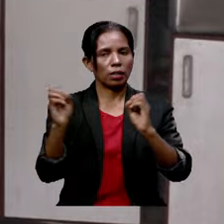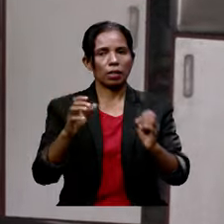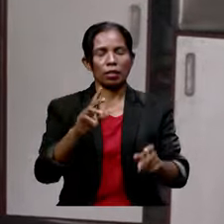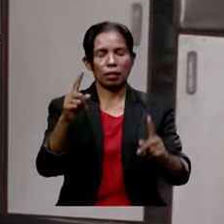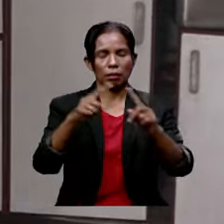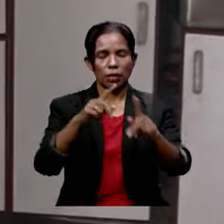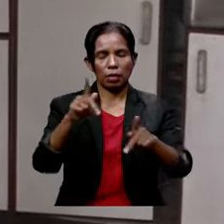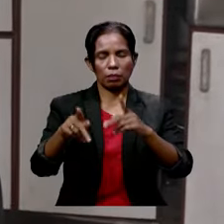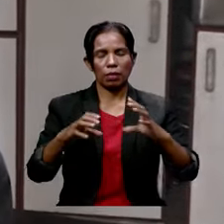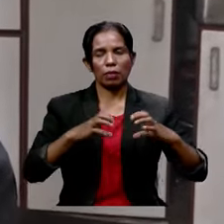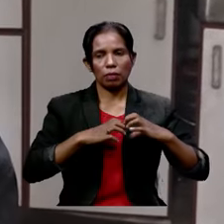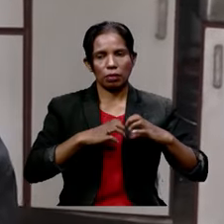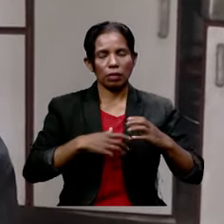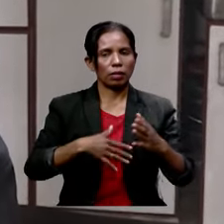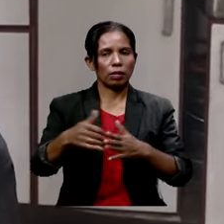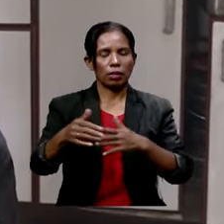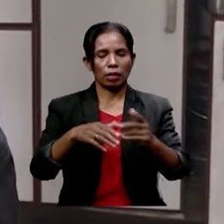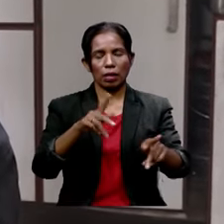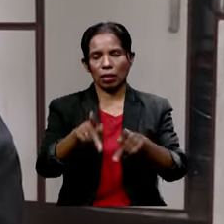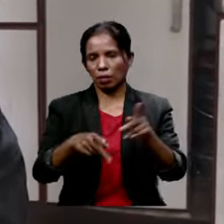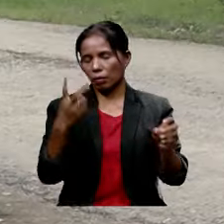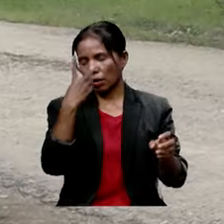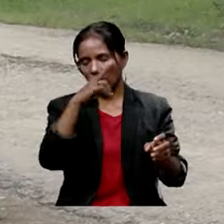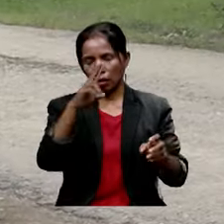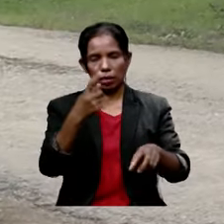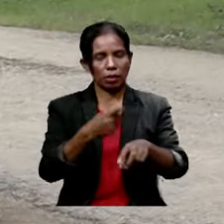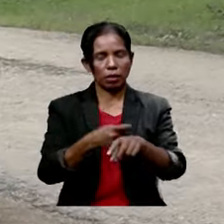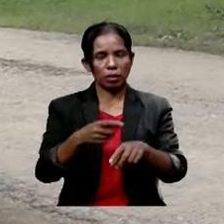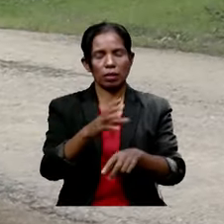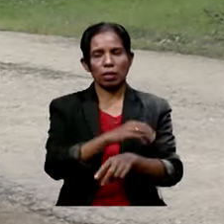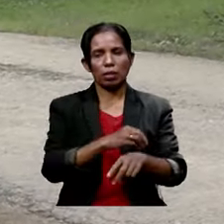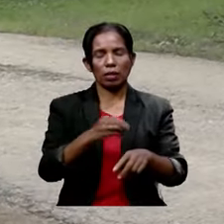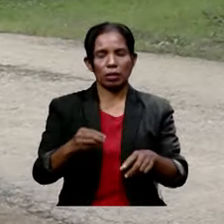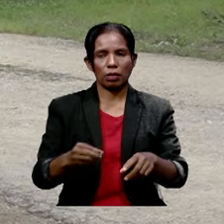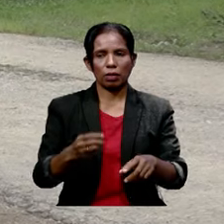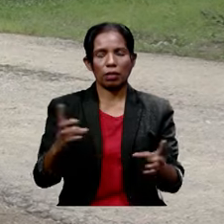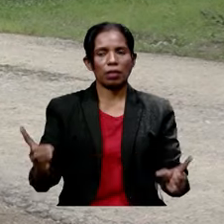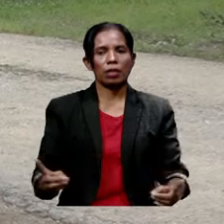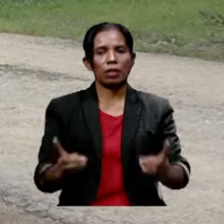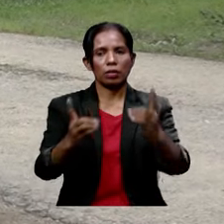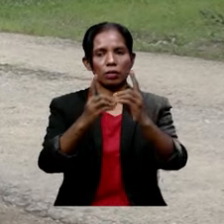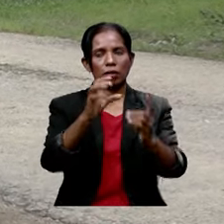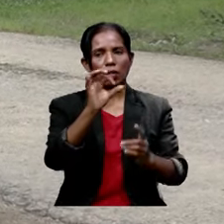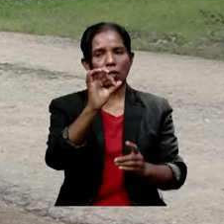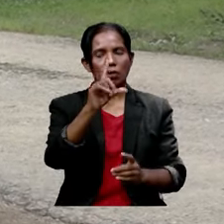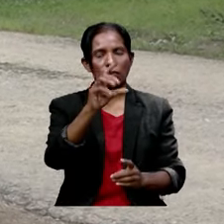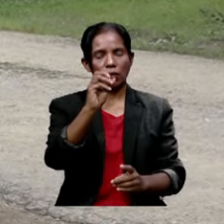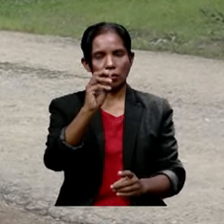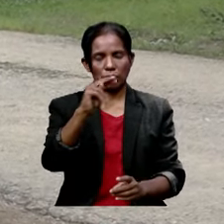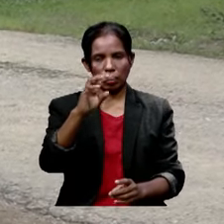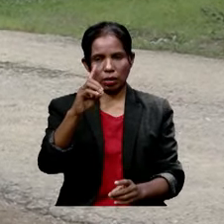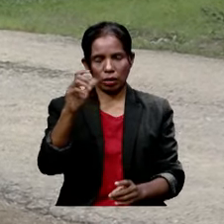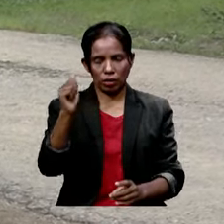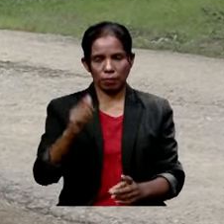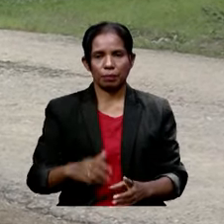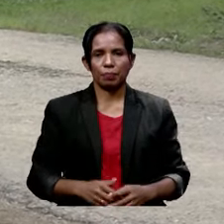ema nia fuan. Mabe dalam barak ema lahare bani suta sang refere o difuti midida hasoru Florinda Ribeiro Fernandes.